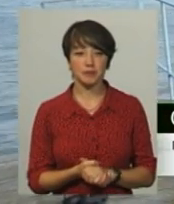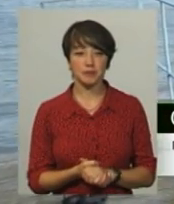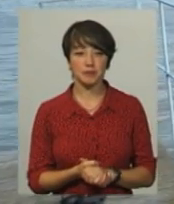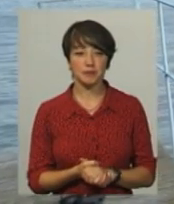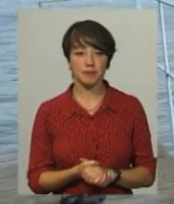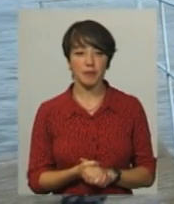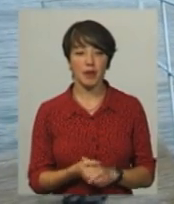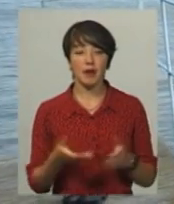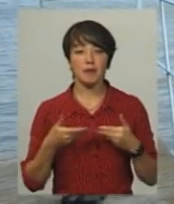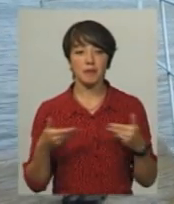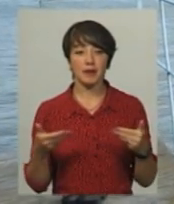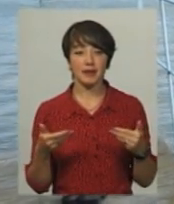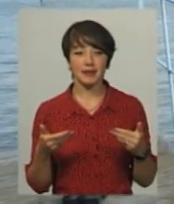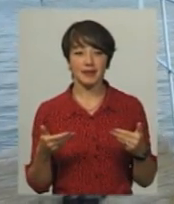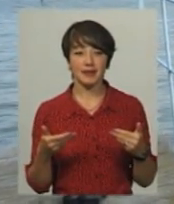Ми якби